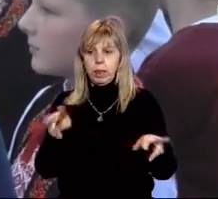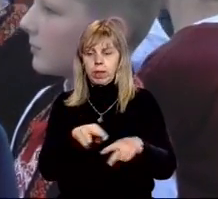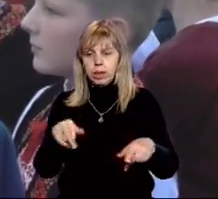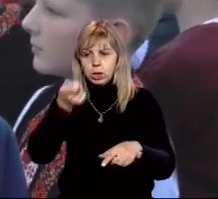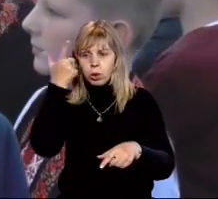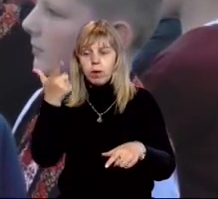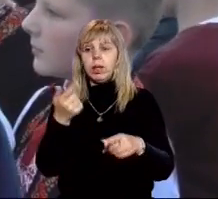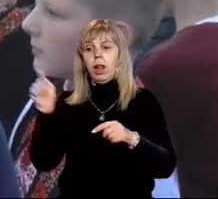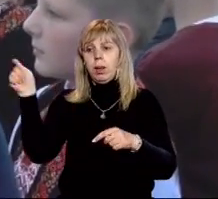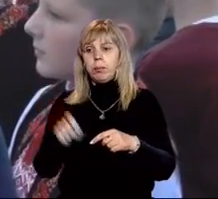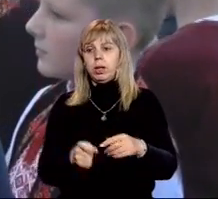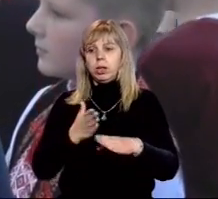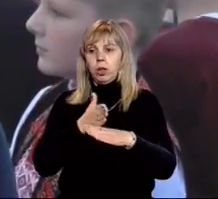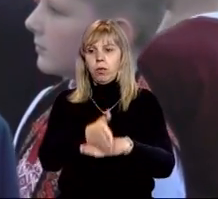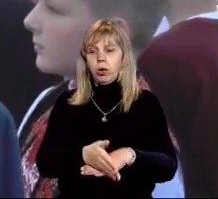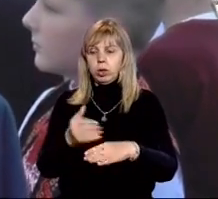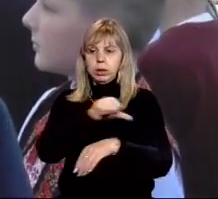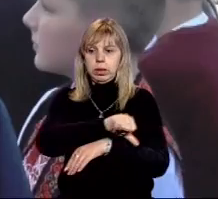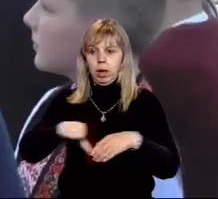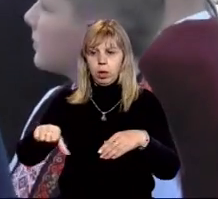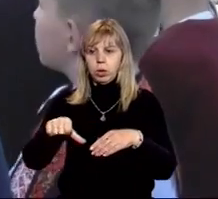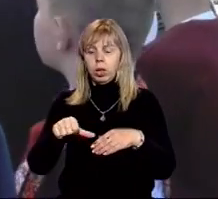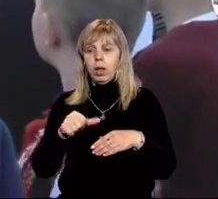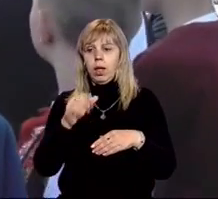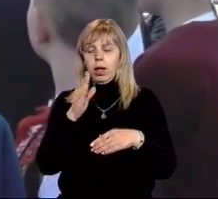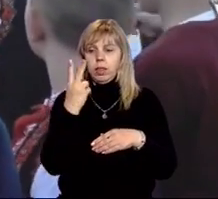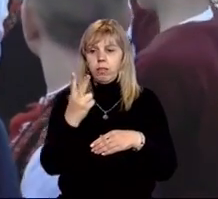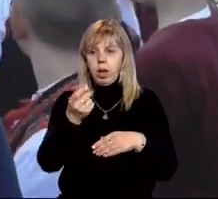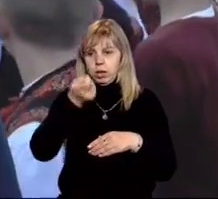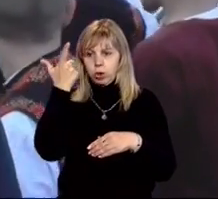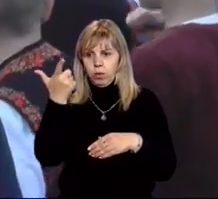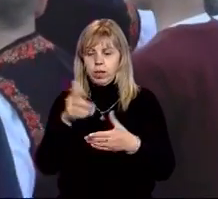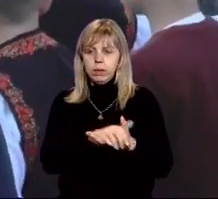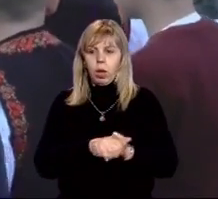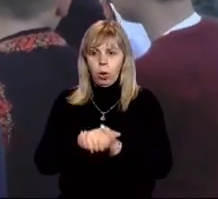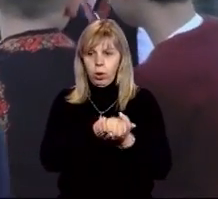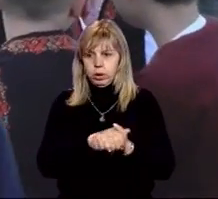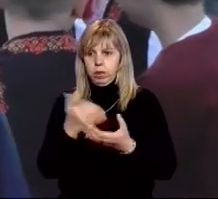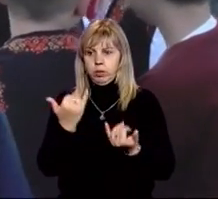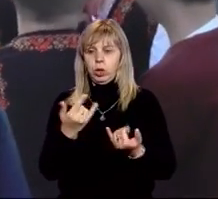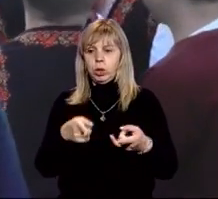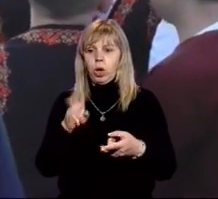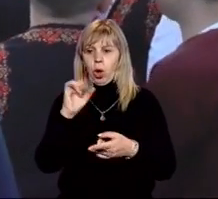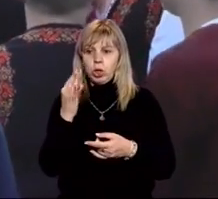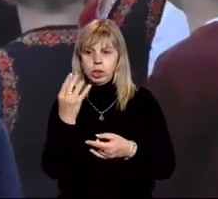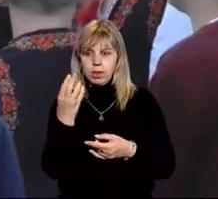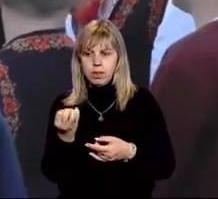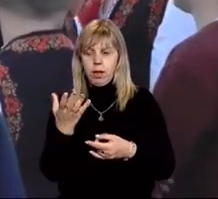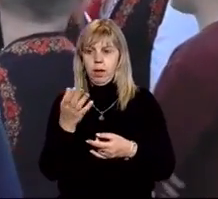словацький, але приїхали і гості із-за кордону. Два словацькі колективи сьогодні тут із Кошиць,